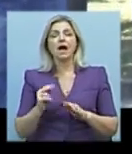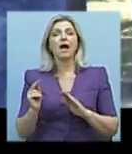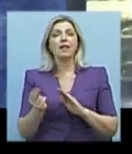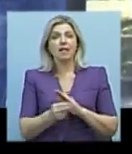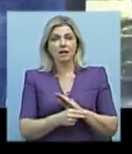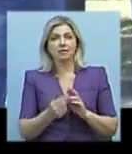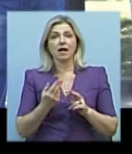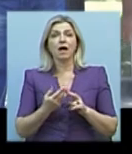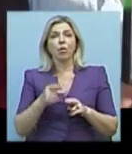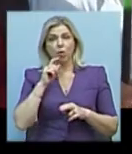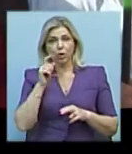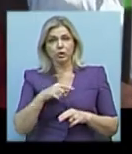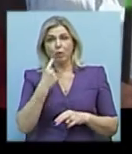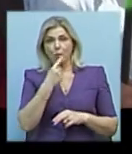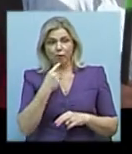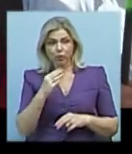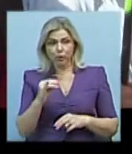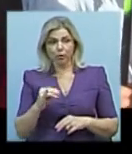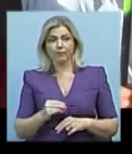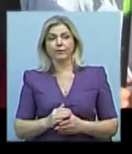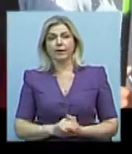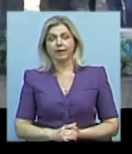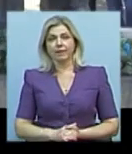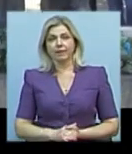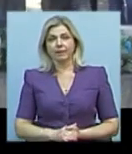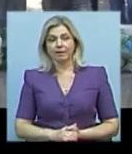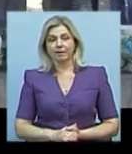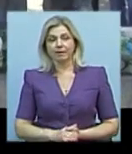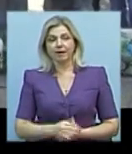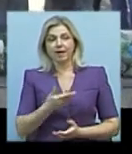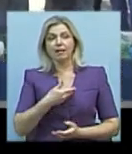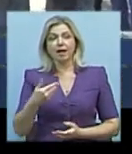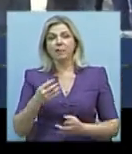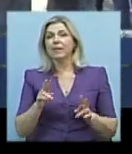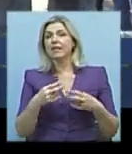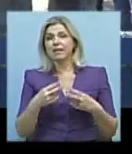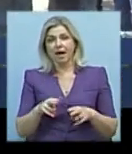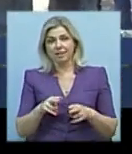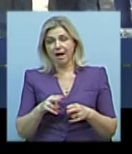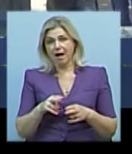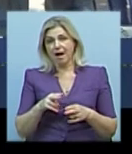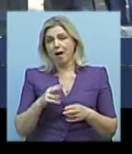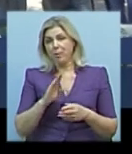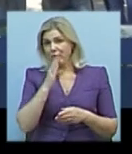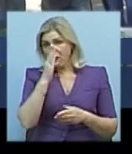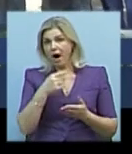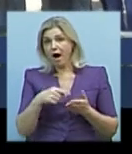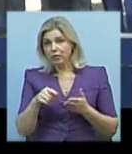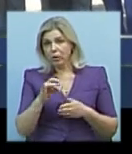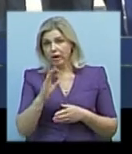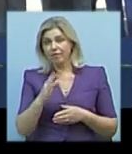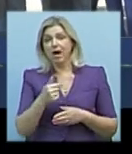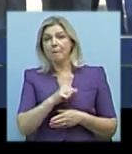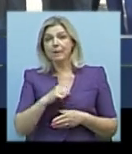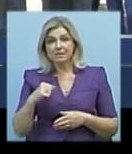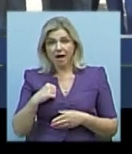Українською. Українською мовою. Ви знаєте, нам не треба провокаторів. Ми самі інколи провокуємо те,